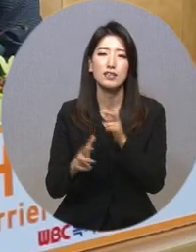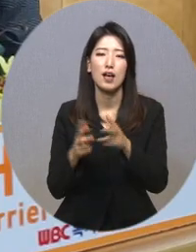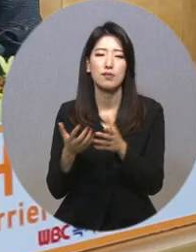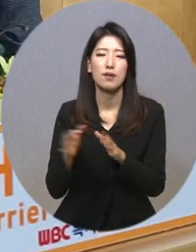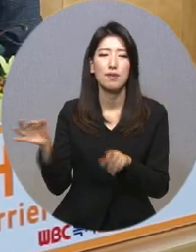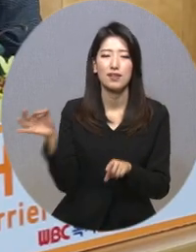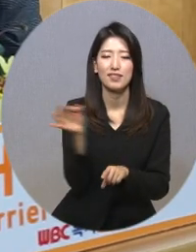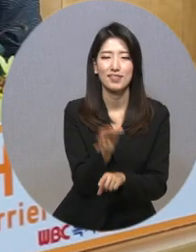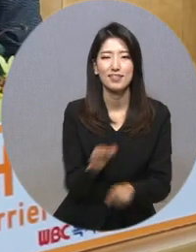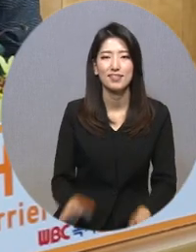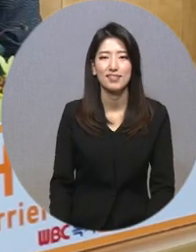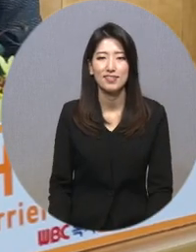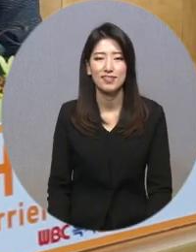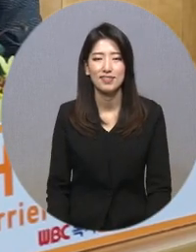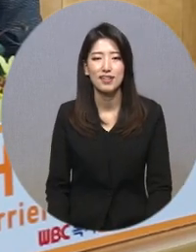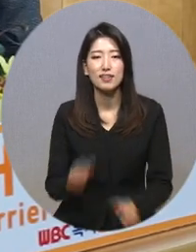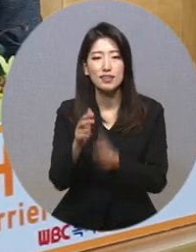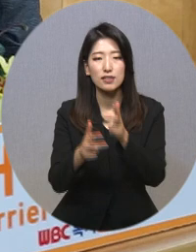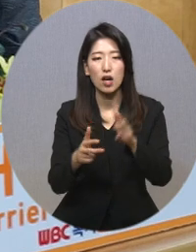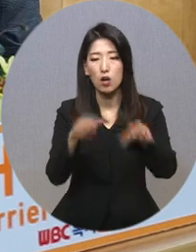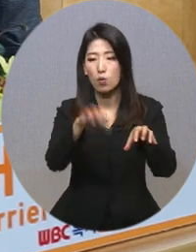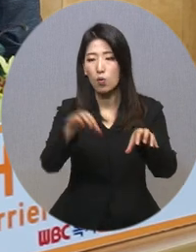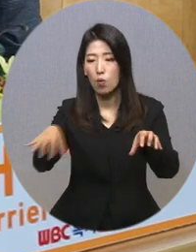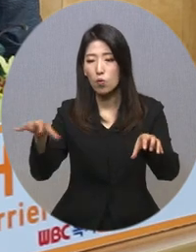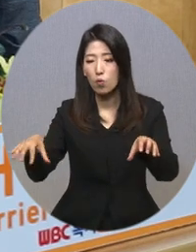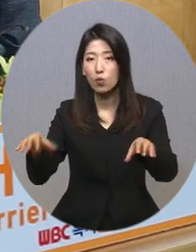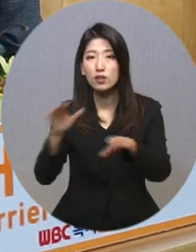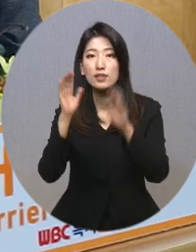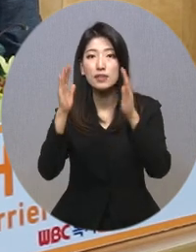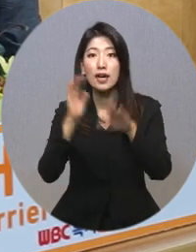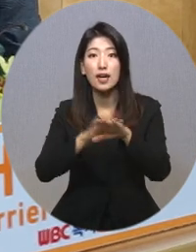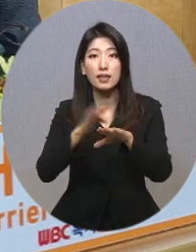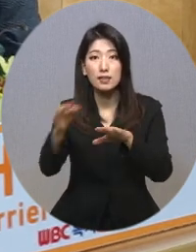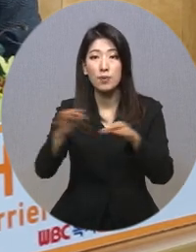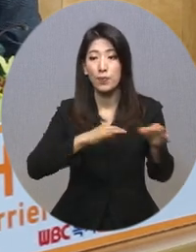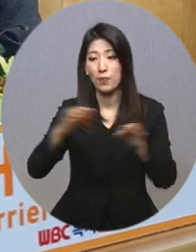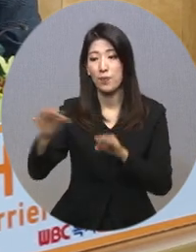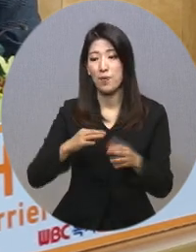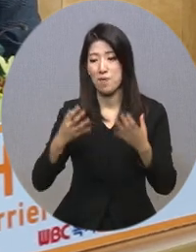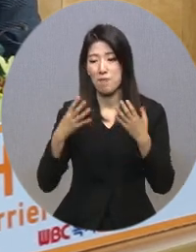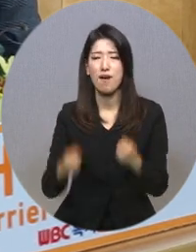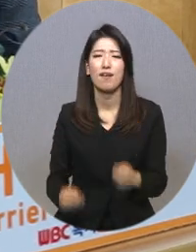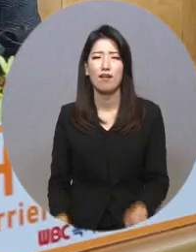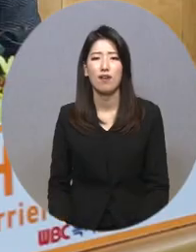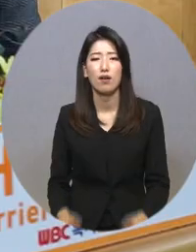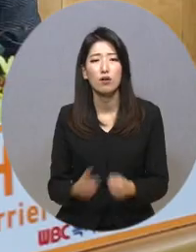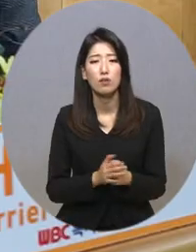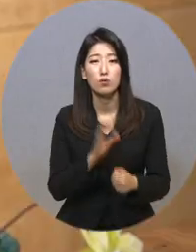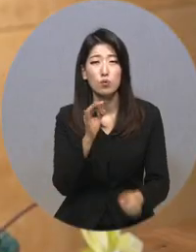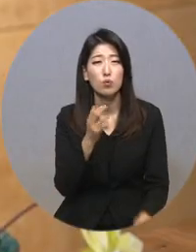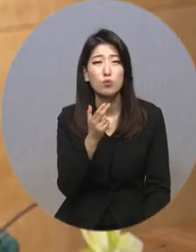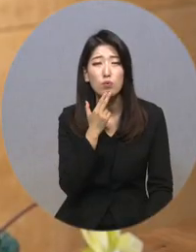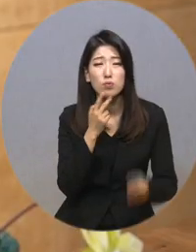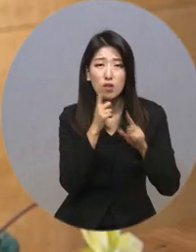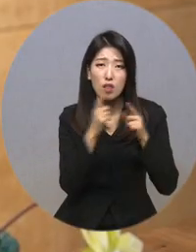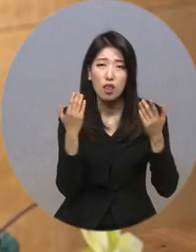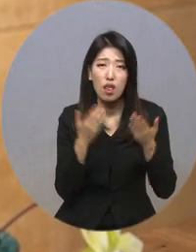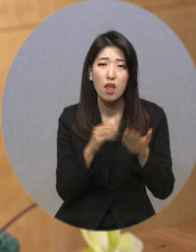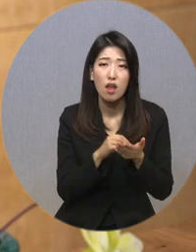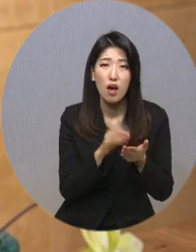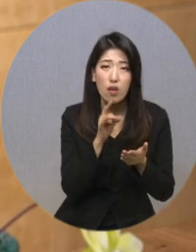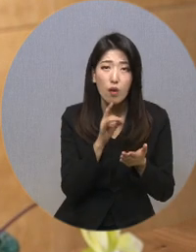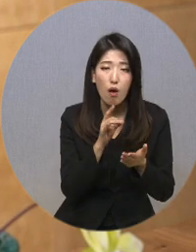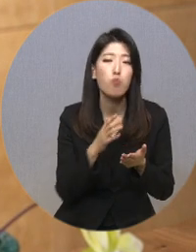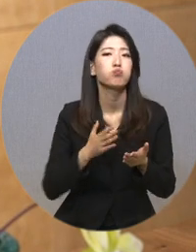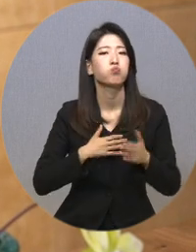장학금 이런 사업단에서 주는 장학금들이 굉장히 많습니다. 그래서 돈이 없어서 학교를 못 다니는 일은 아마 없는 것